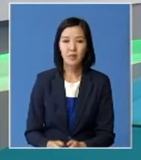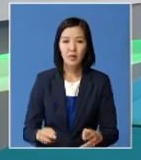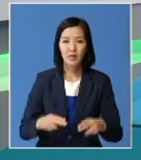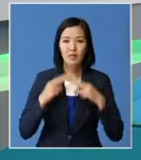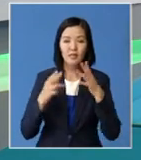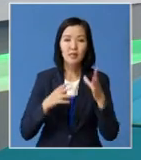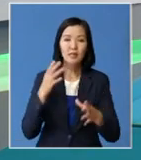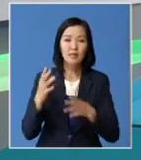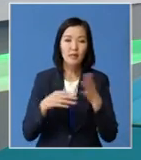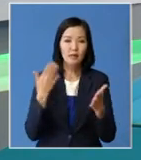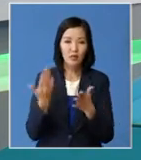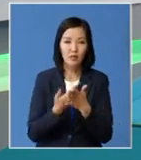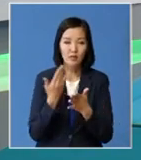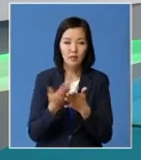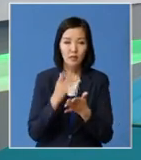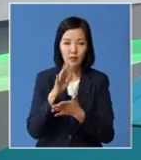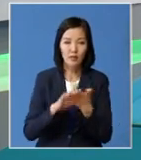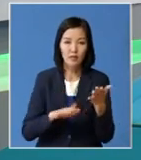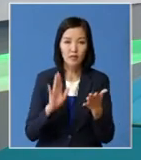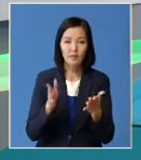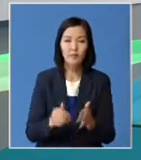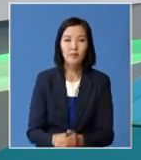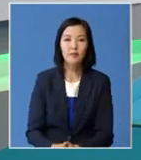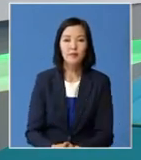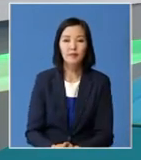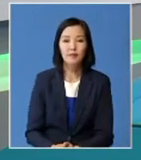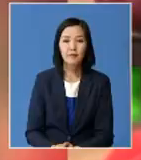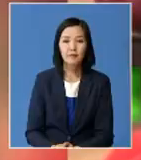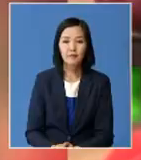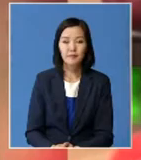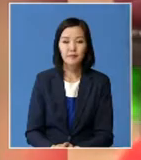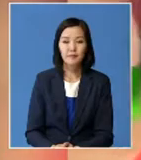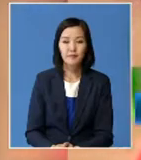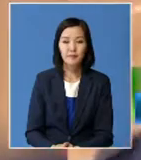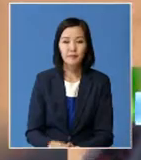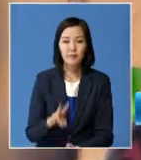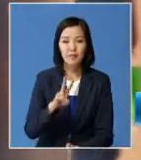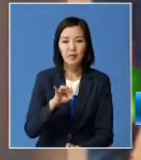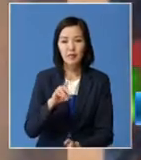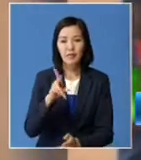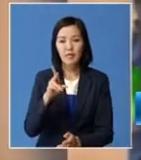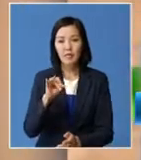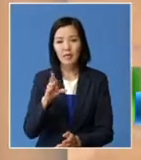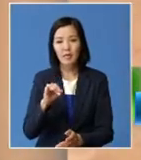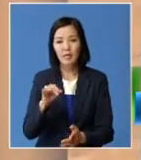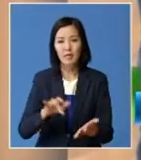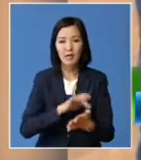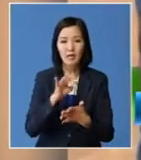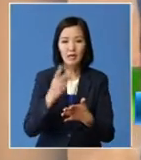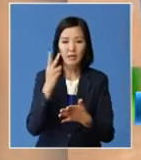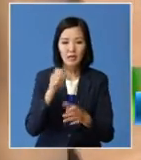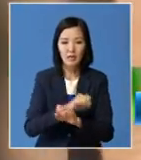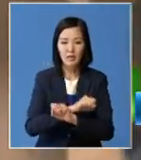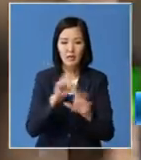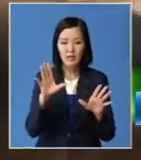Әлемде болып жатқан оқиғалардан хабардар болыңыздар кезек жаһан жаңалықтарында. Нигерияның Дабоа қаласында екі бірдей жарылыс